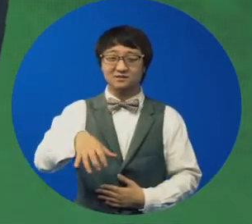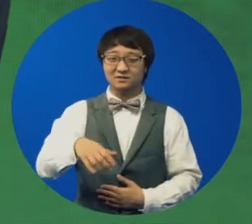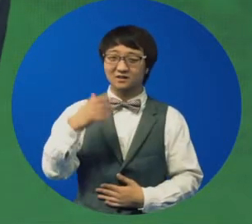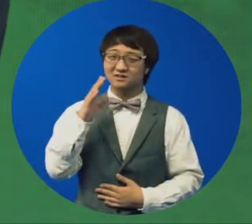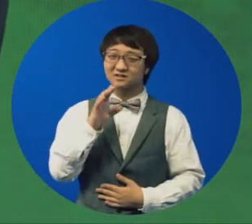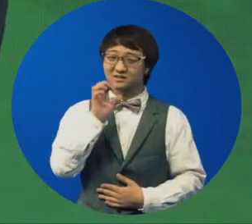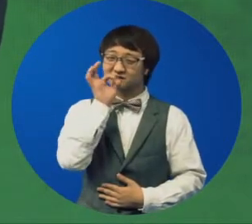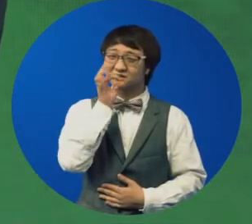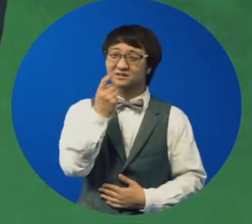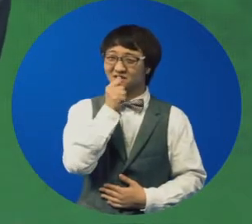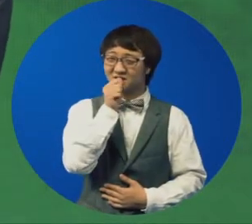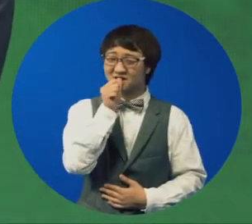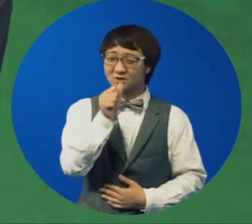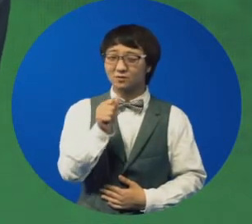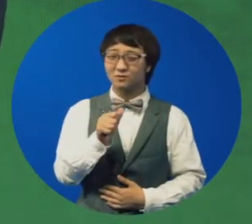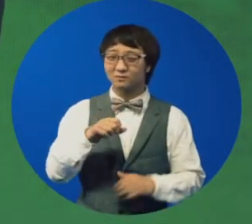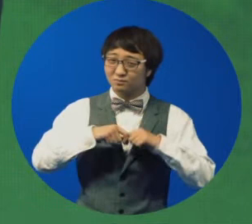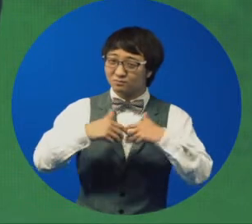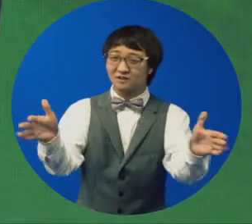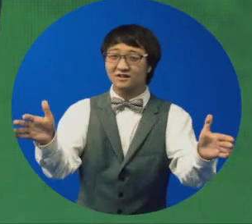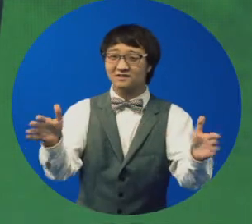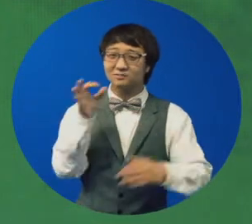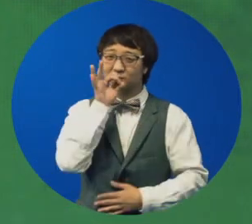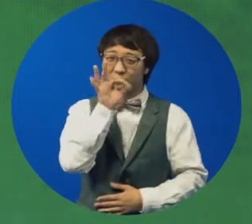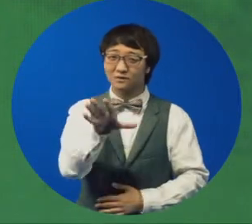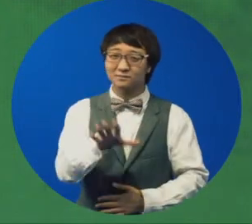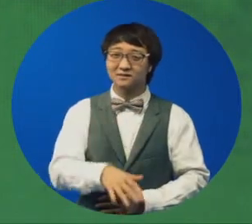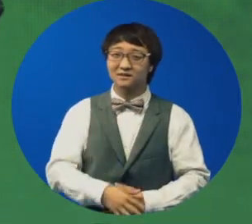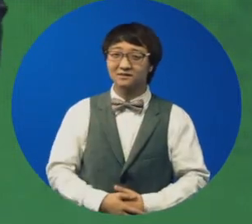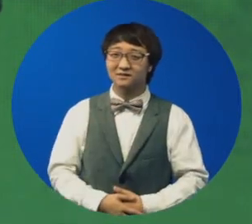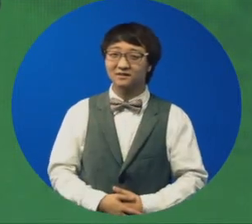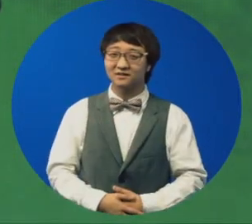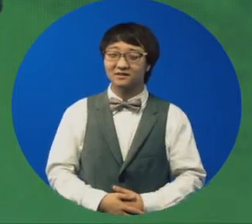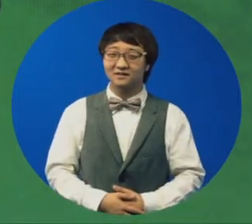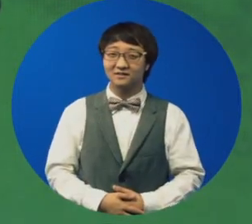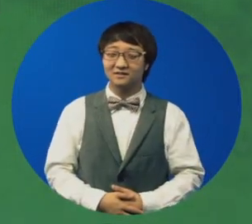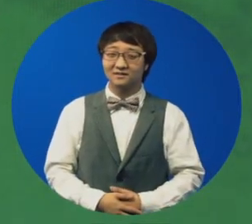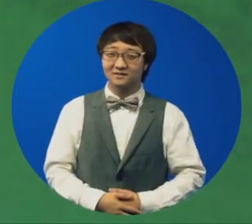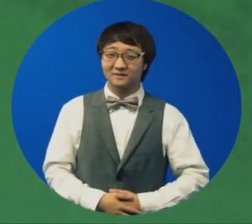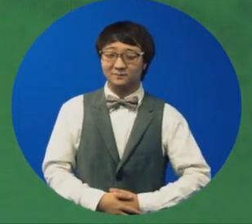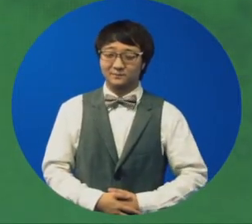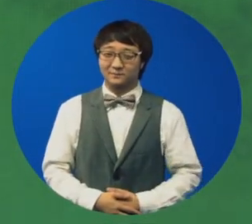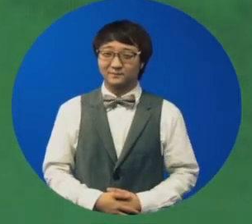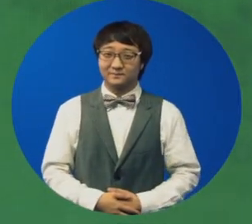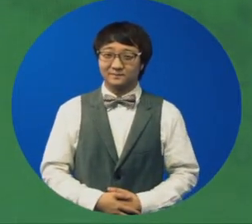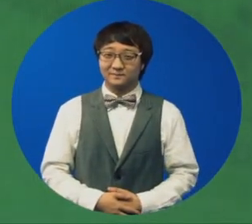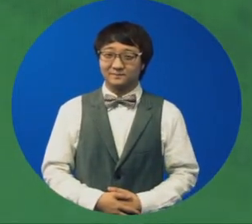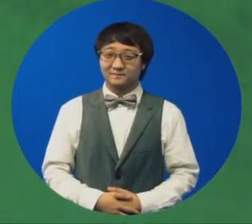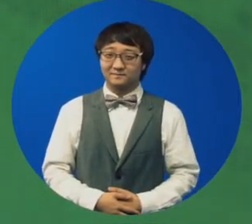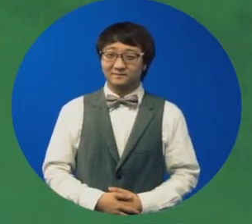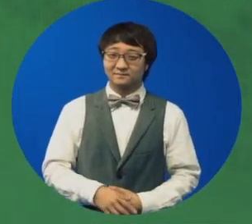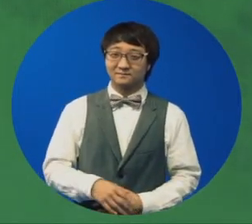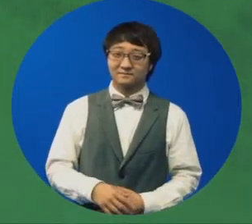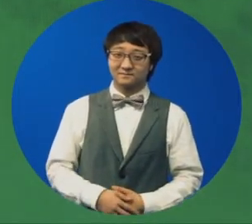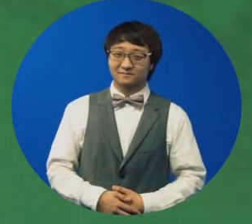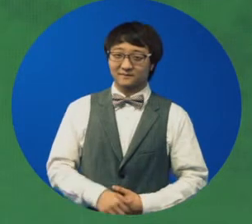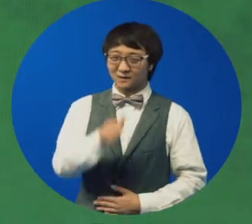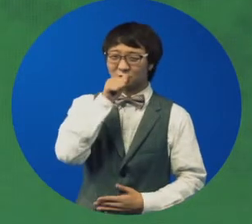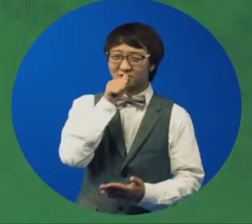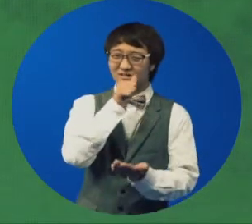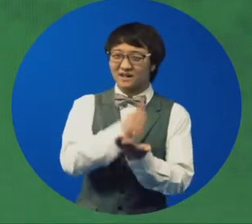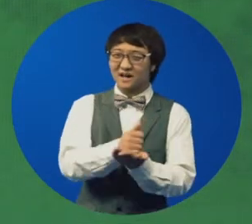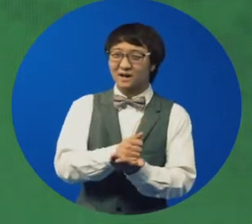못합니다. 믿음은 하나님 앞에 정말로 인격적인 일입니다. 그래서 함부로 죄를 지을 수 없는